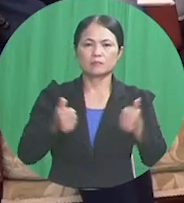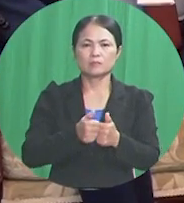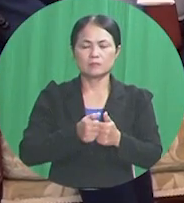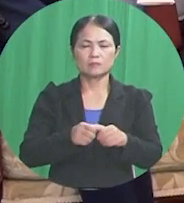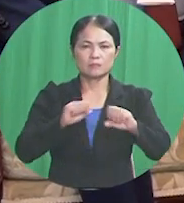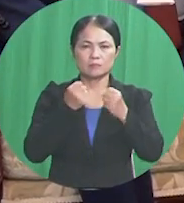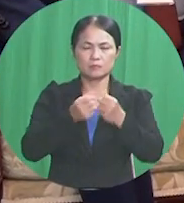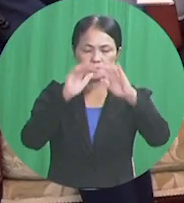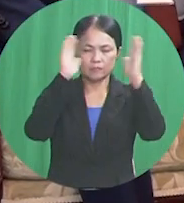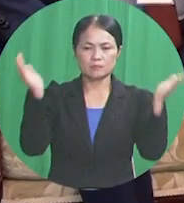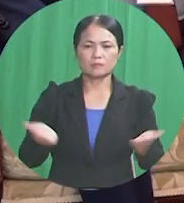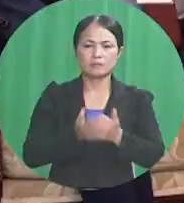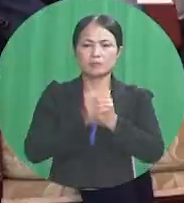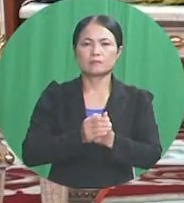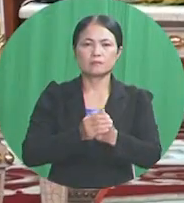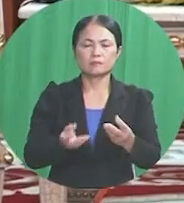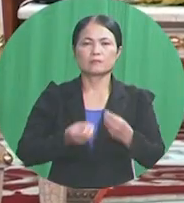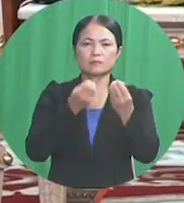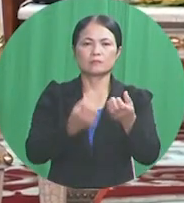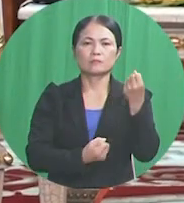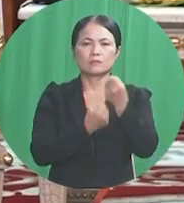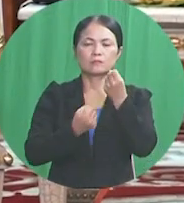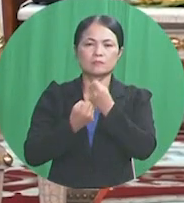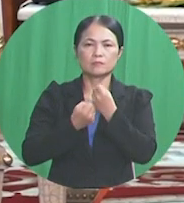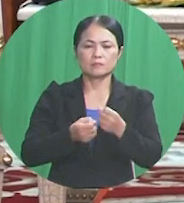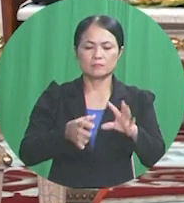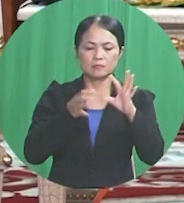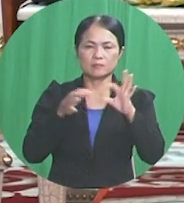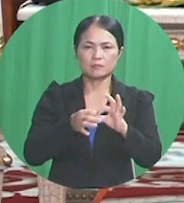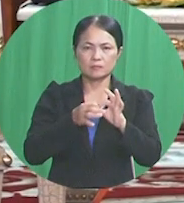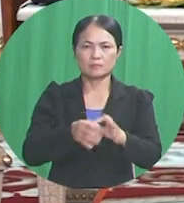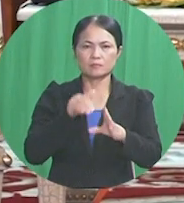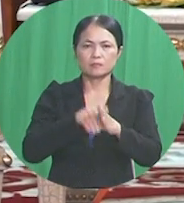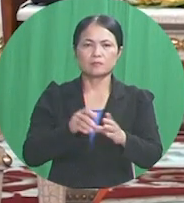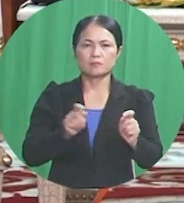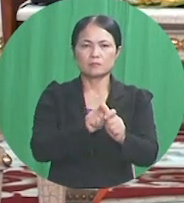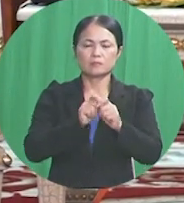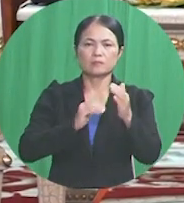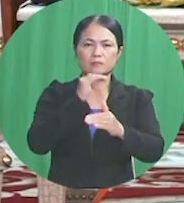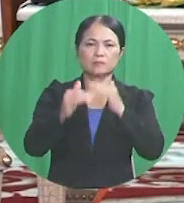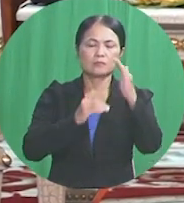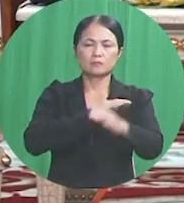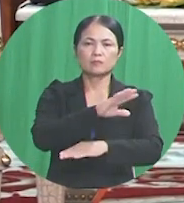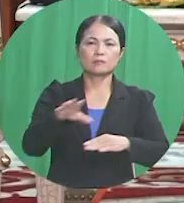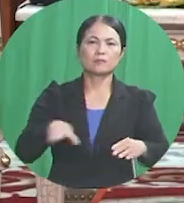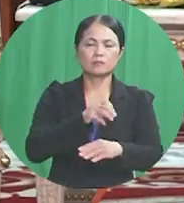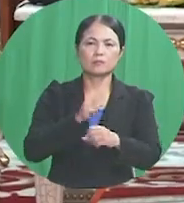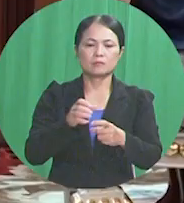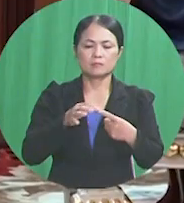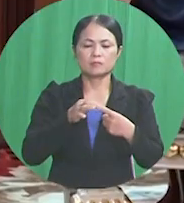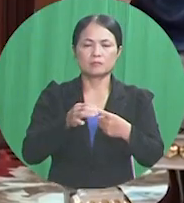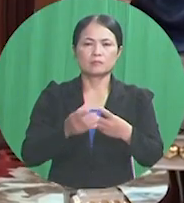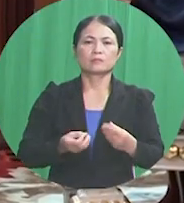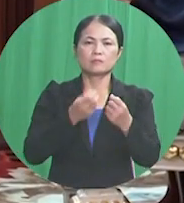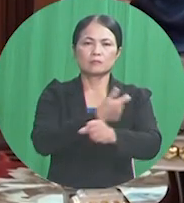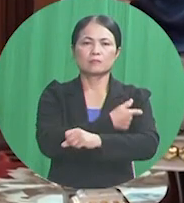องกาสหประชาชาติได้แต่งแต่ประกาศความตัวหนึ่งกิจสหการขนงการรวมจำนายอภิวัตกัมพูชีเชื่อปิเศษการประดอ